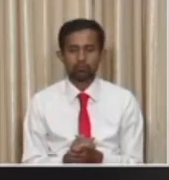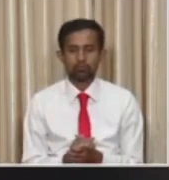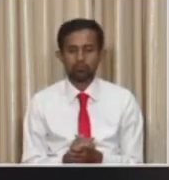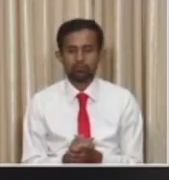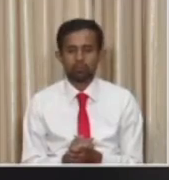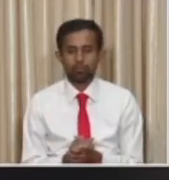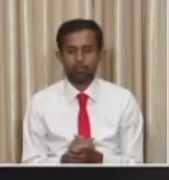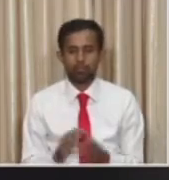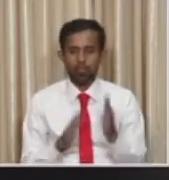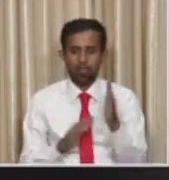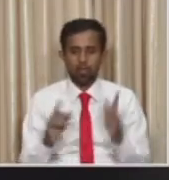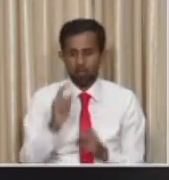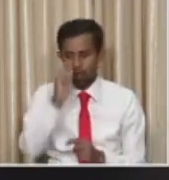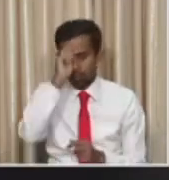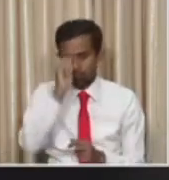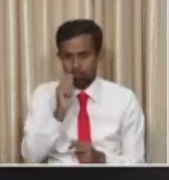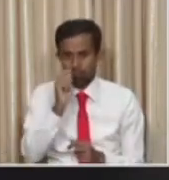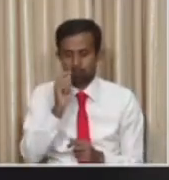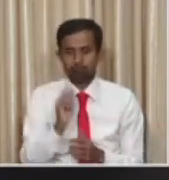ගරු ඇමැත්තුමනි මේ